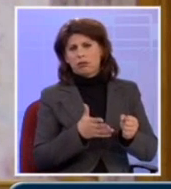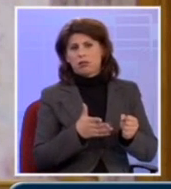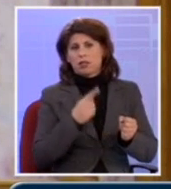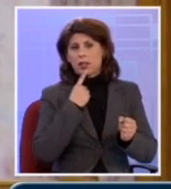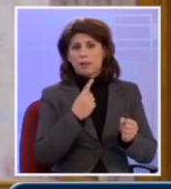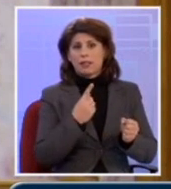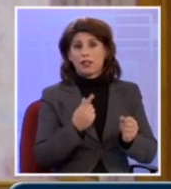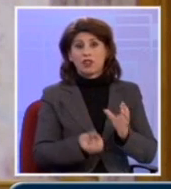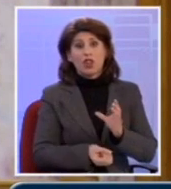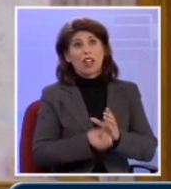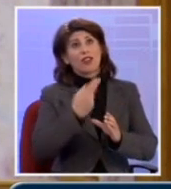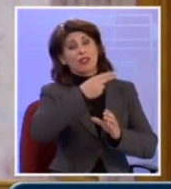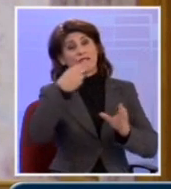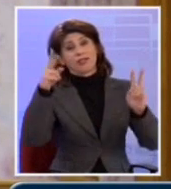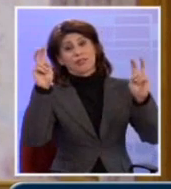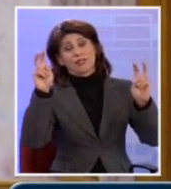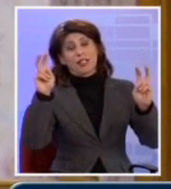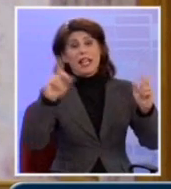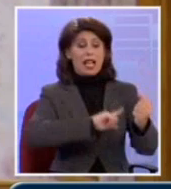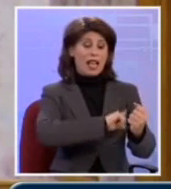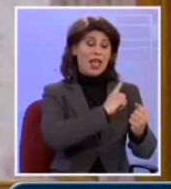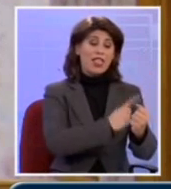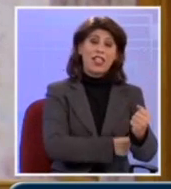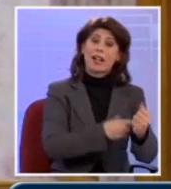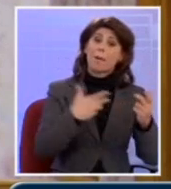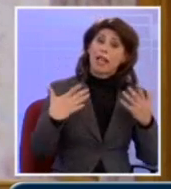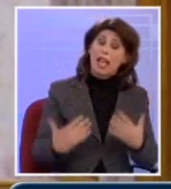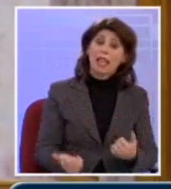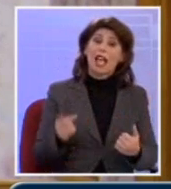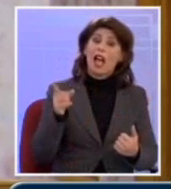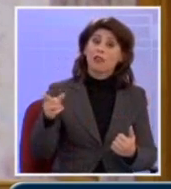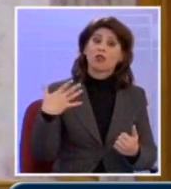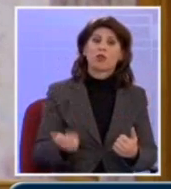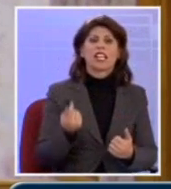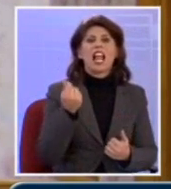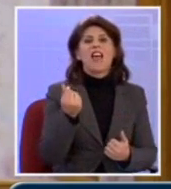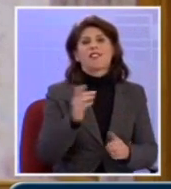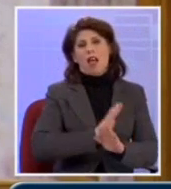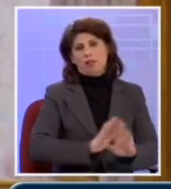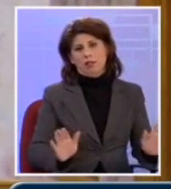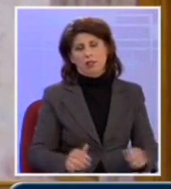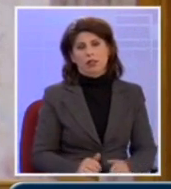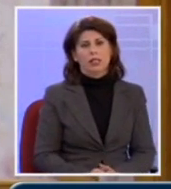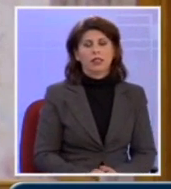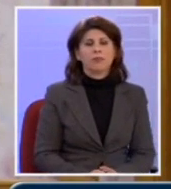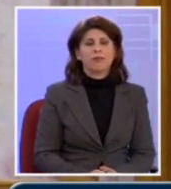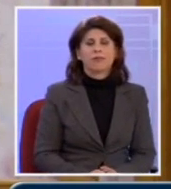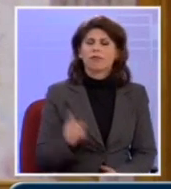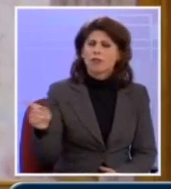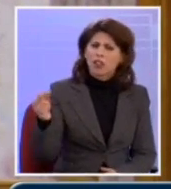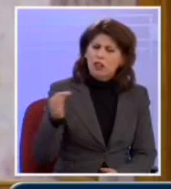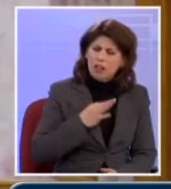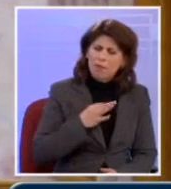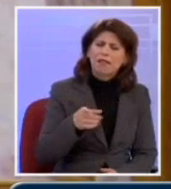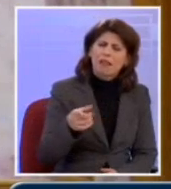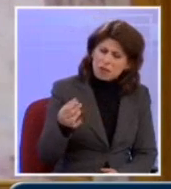νέο θέσφατο. Τη δύναμη την έχει αυτός που έχει τα λεφτά στα χέρια. Το είπατε από το